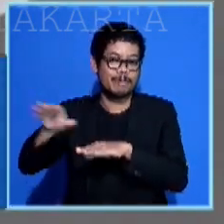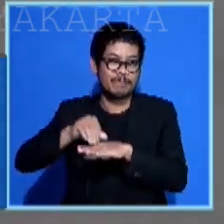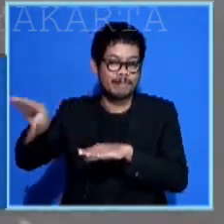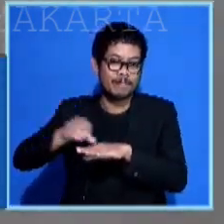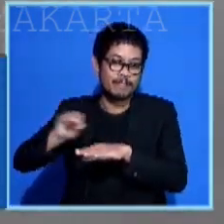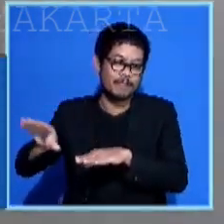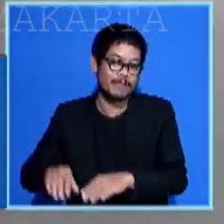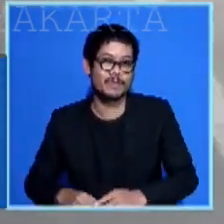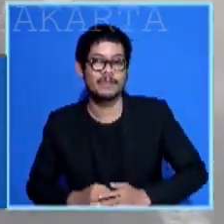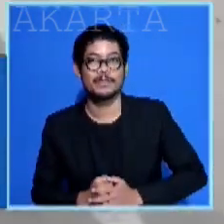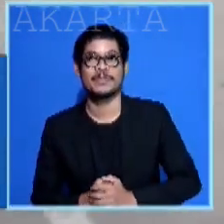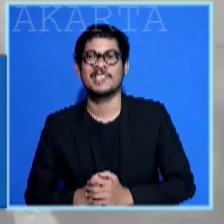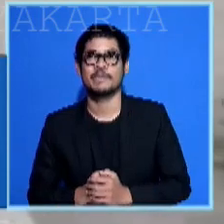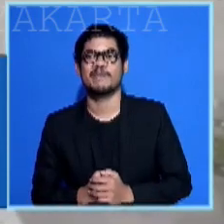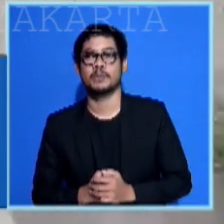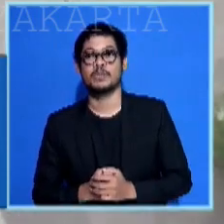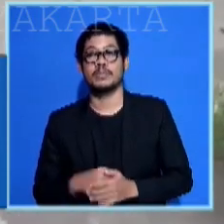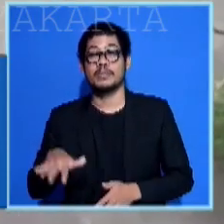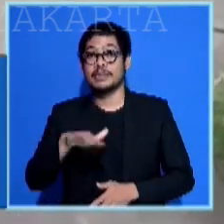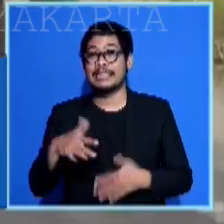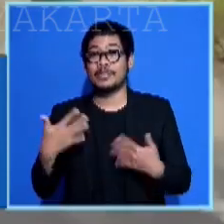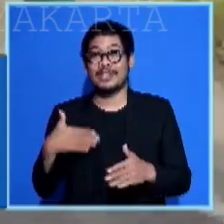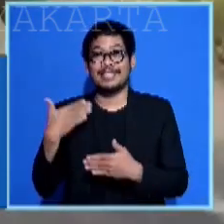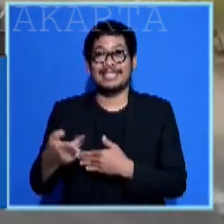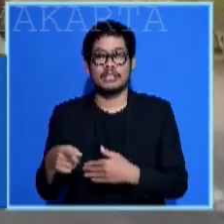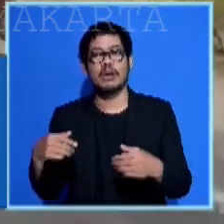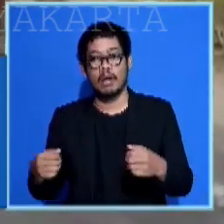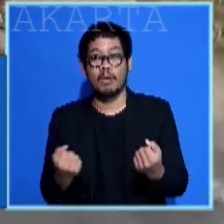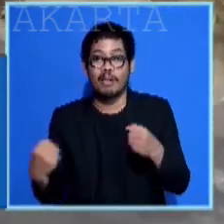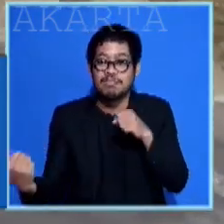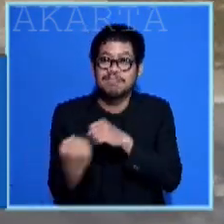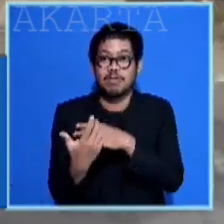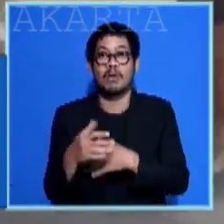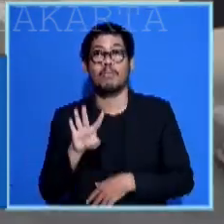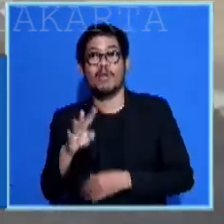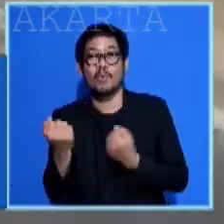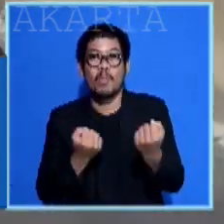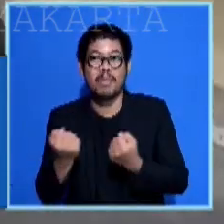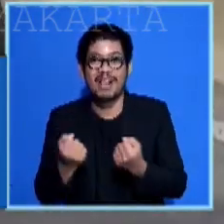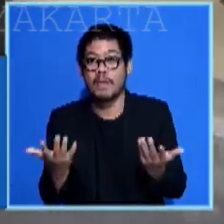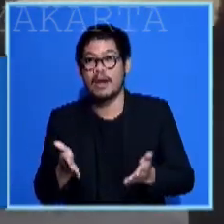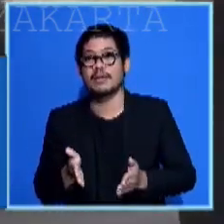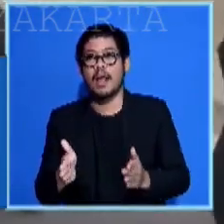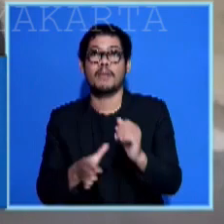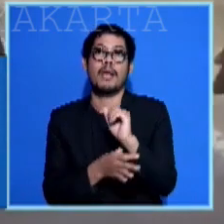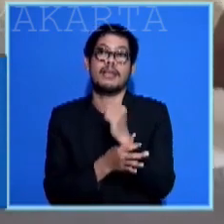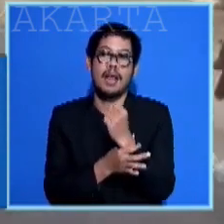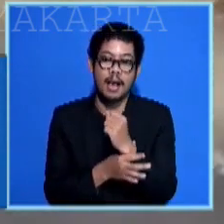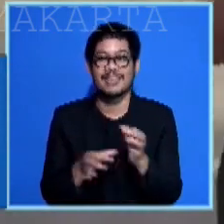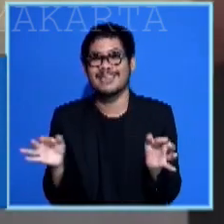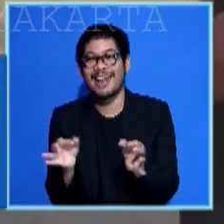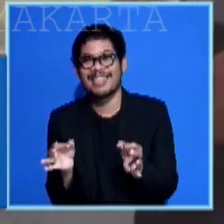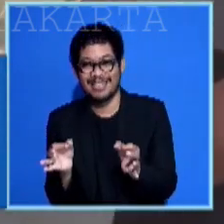sakit inilah suasana pasca kecelakaan karambol yang melibatkan empat minibus di Jalan Borobudur Magelang tepatnya di desa